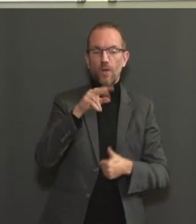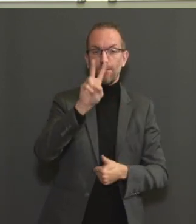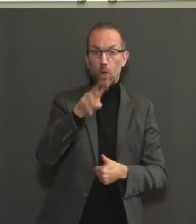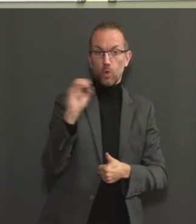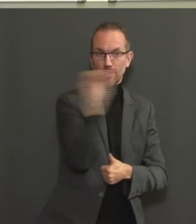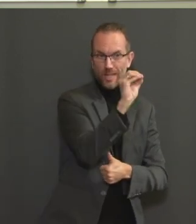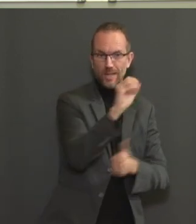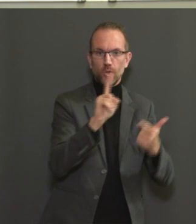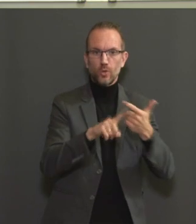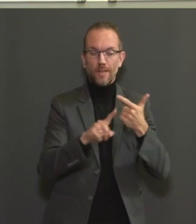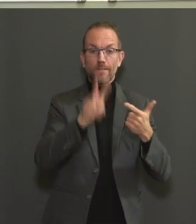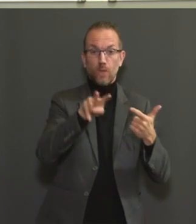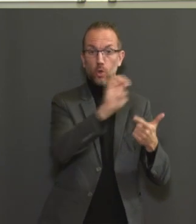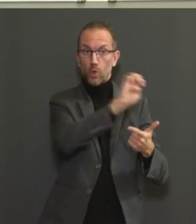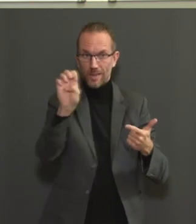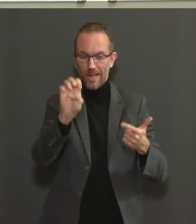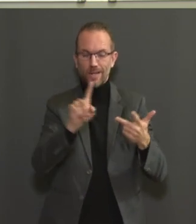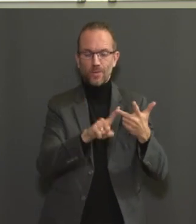la province du Hainaut.